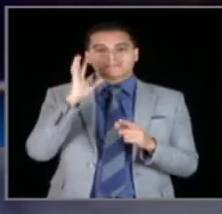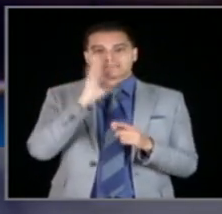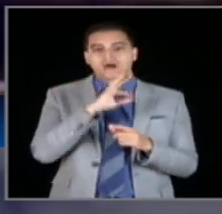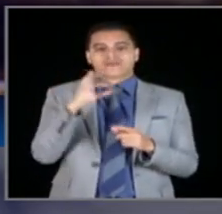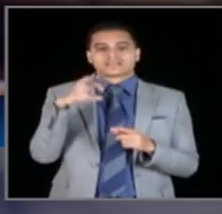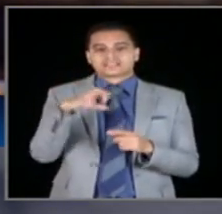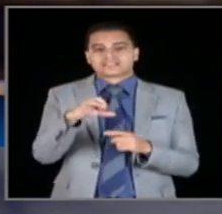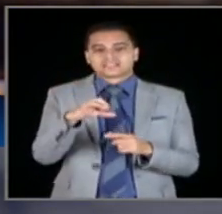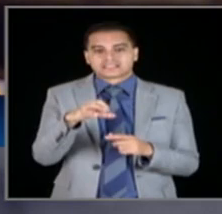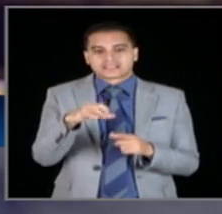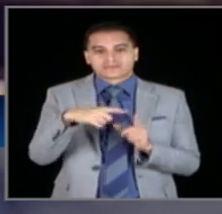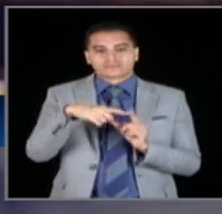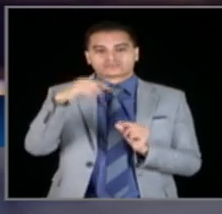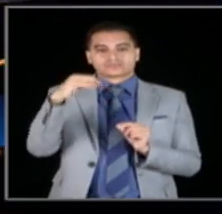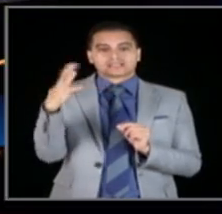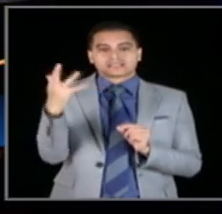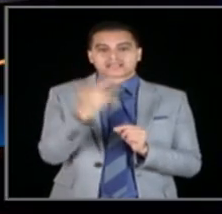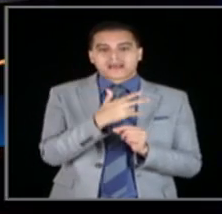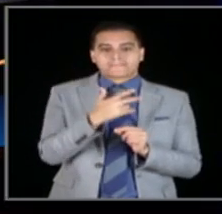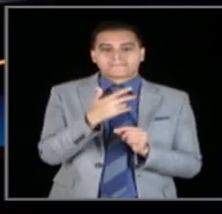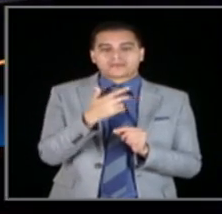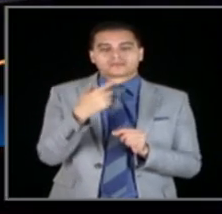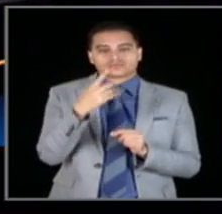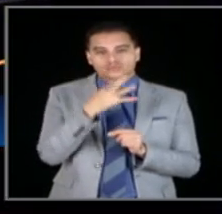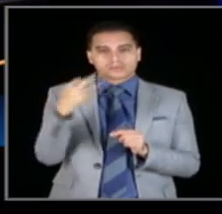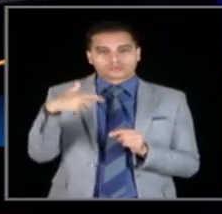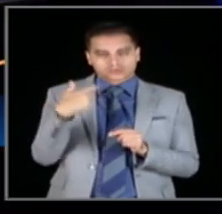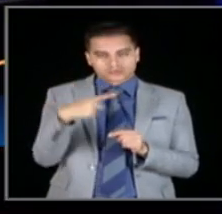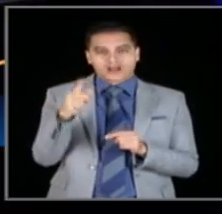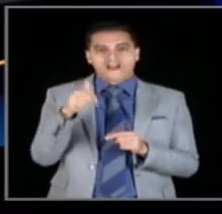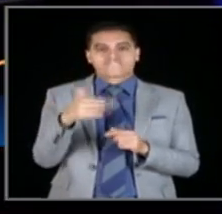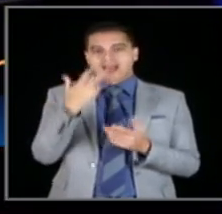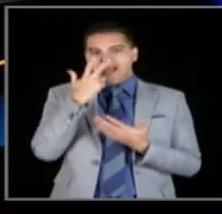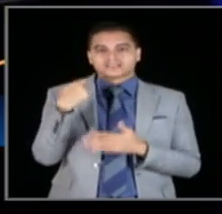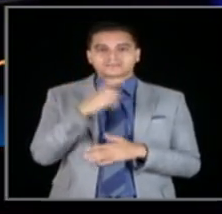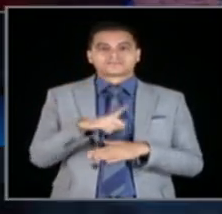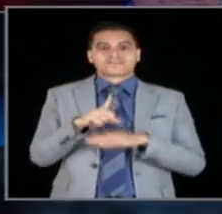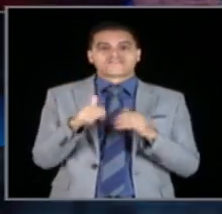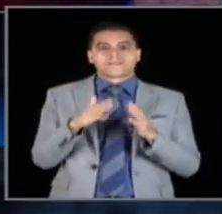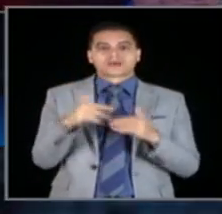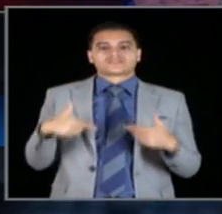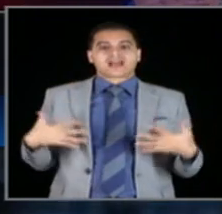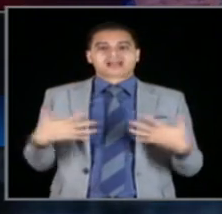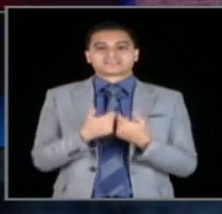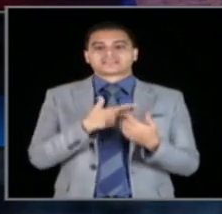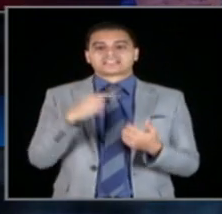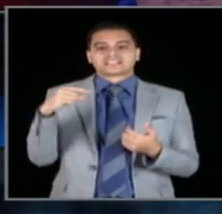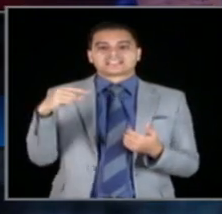مستطيلاً 360. صح. في عهد أي حاكم لمصر وقعت حادثة دنشواي؟